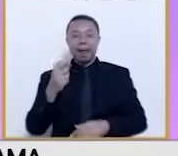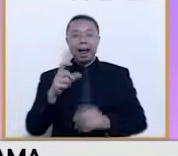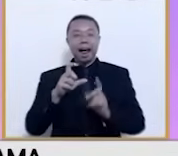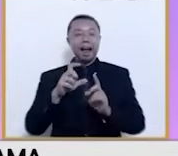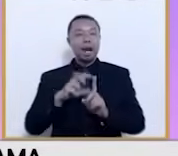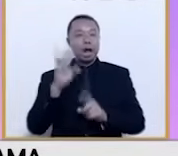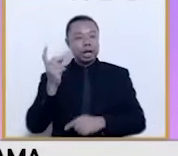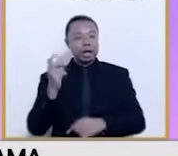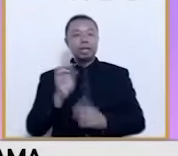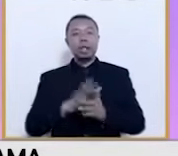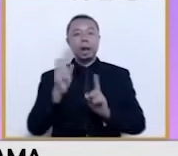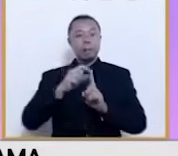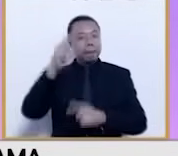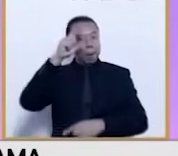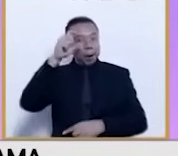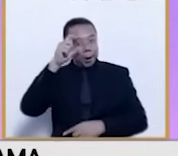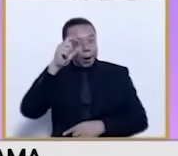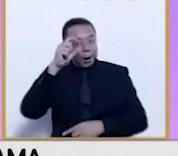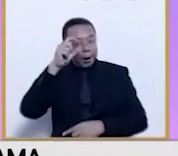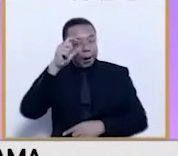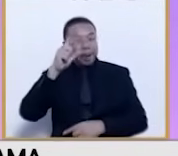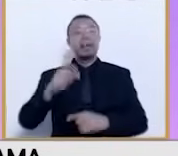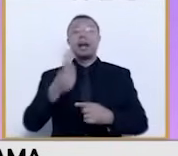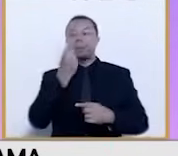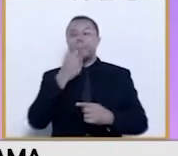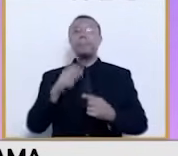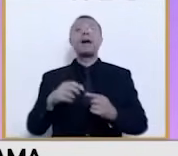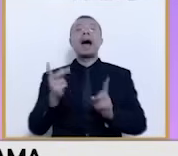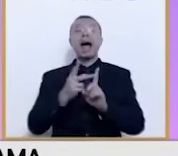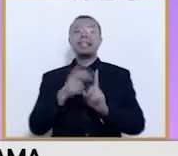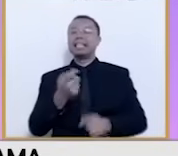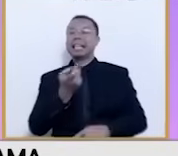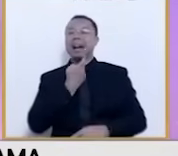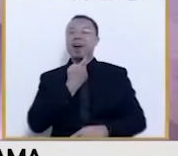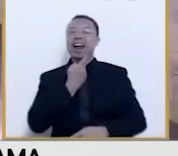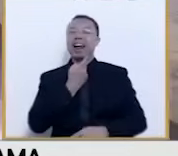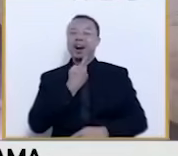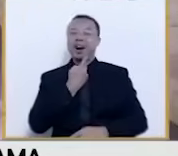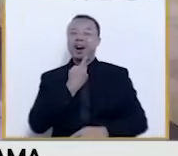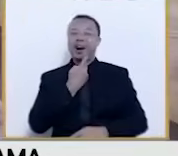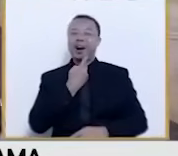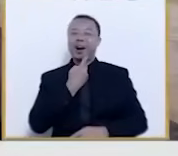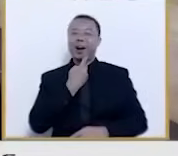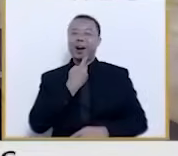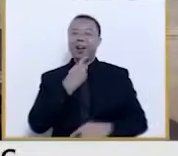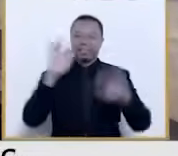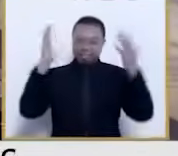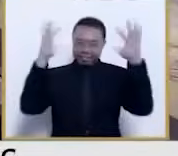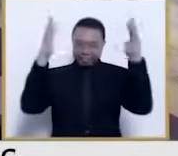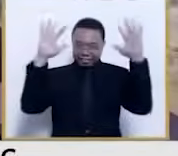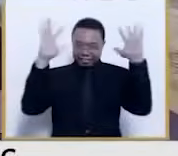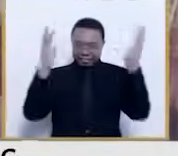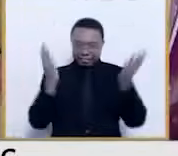Dr. Insinyur Pramono Anung Wibowo MM dan Bapak Haji Rano Karno SIP atau Sidul.